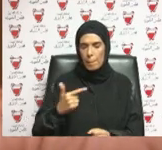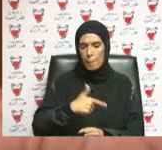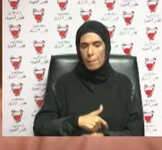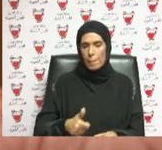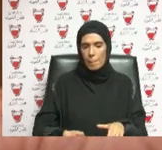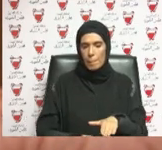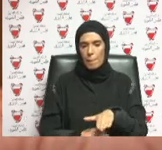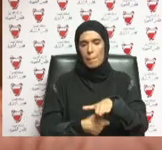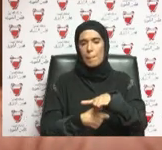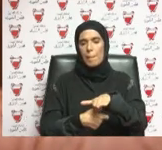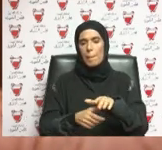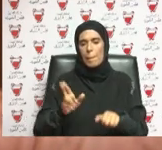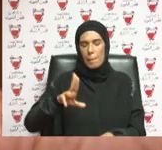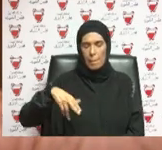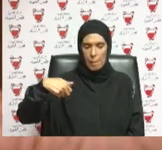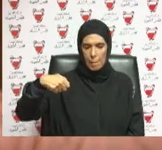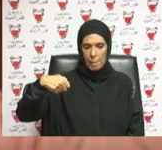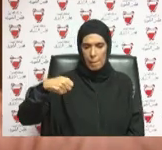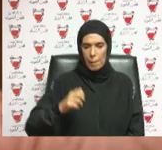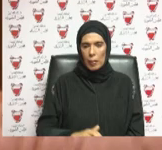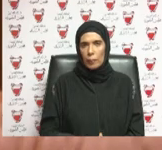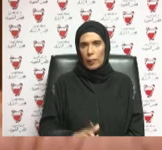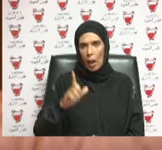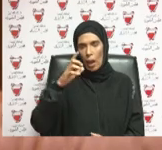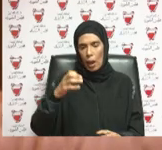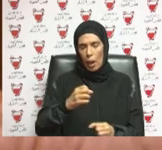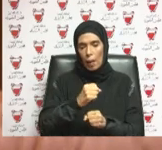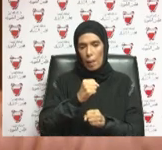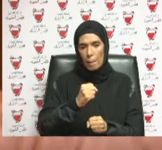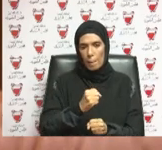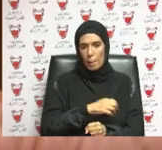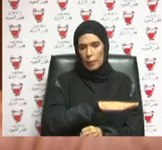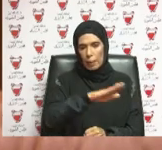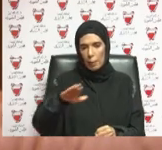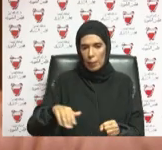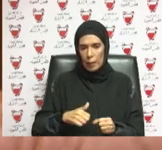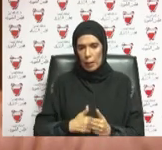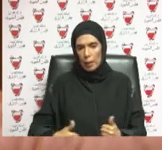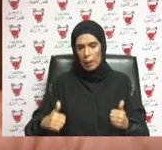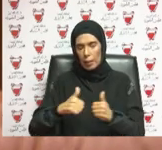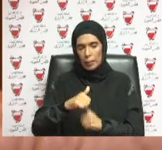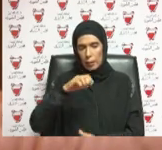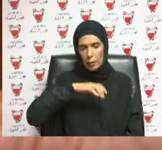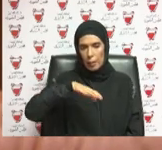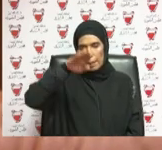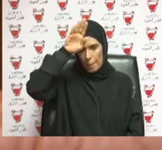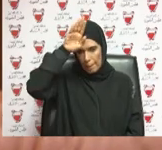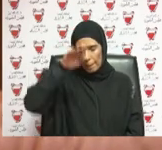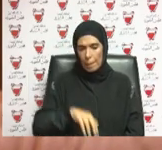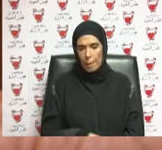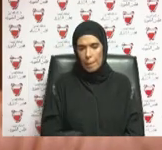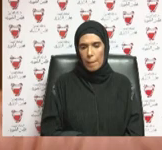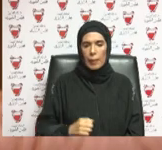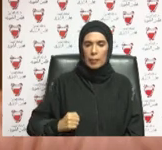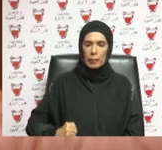بن حمد آل خليفة ولي العهد الأمين وجميع أفراد العائلة الكريمة. إن